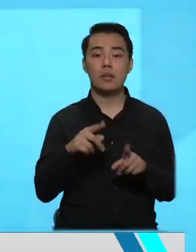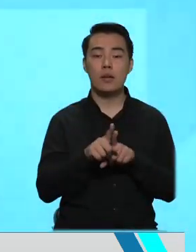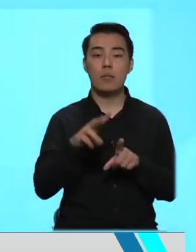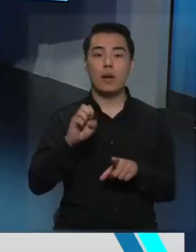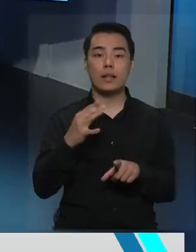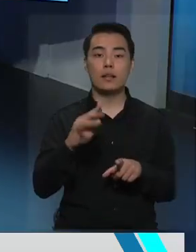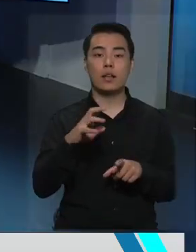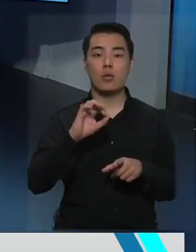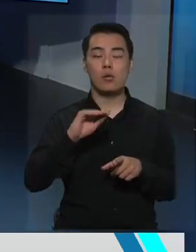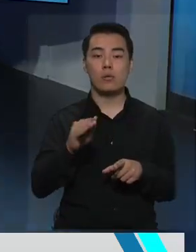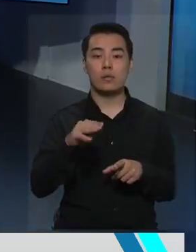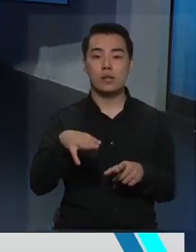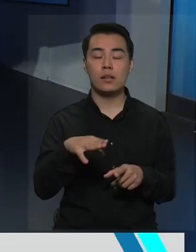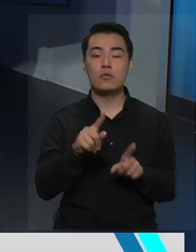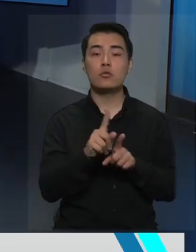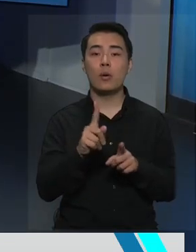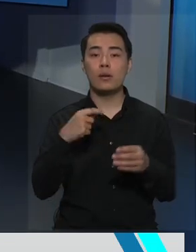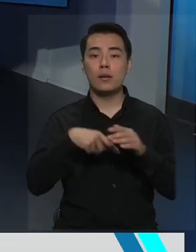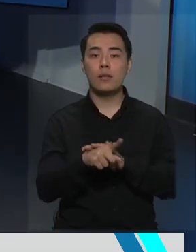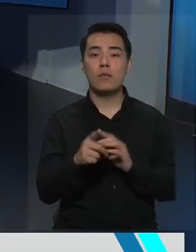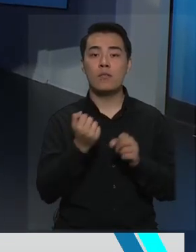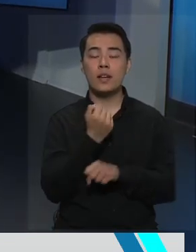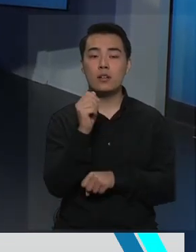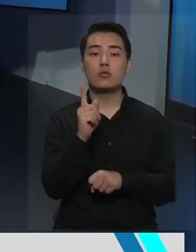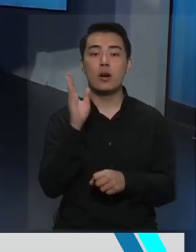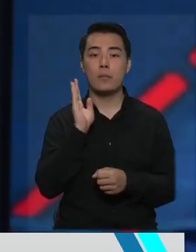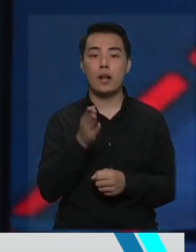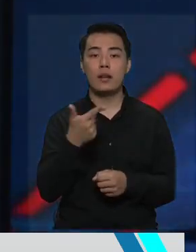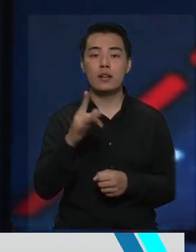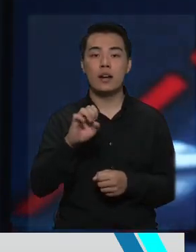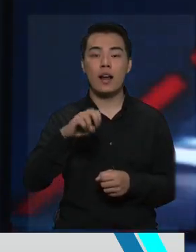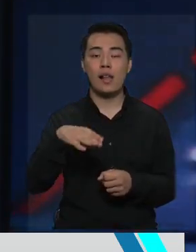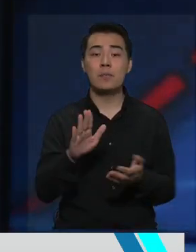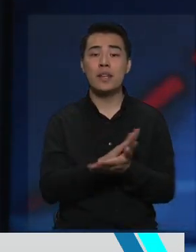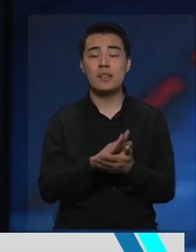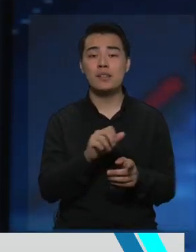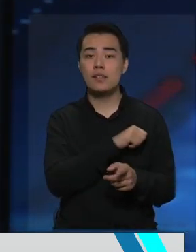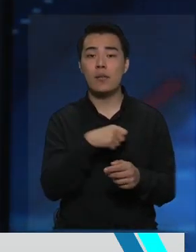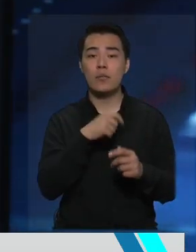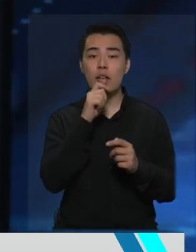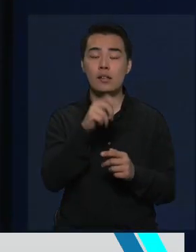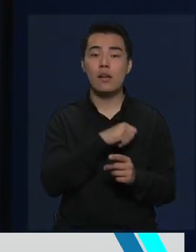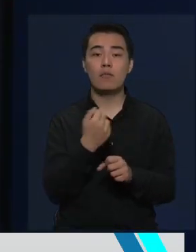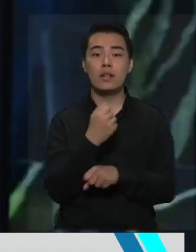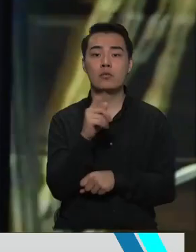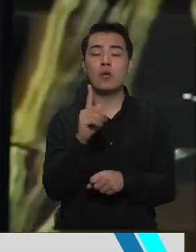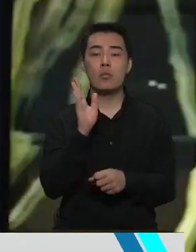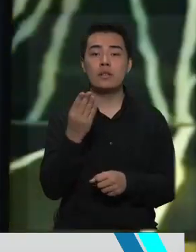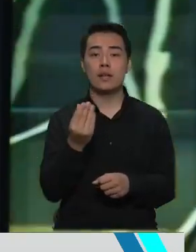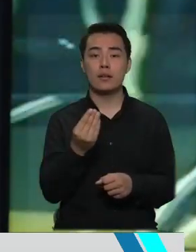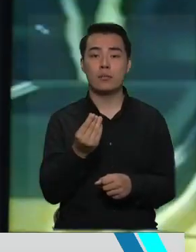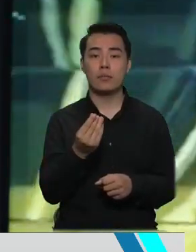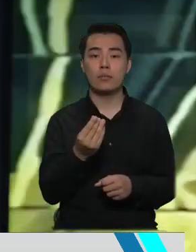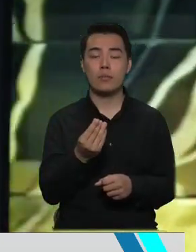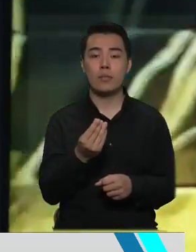Microsoft что покрывает этот выигрыш вернее Грант на какие цели Вы можете использовать эти средства